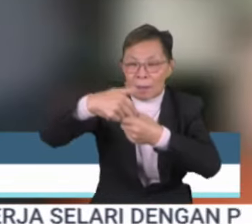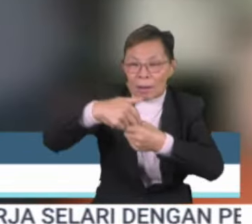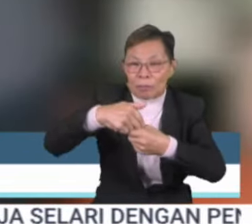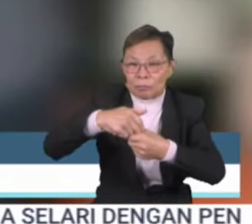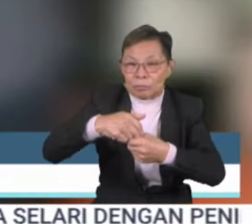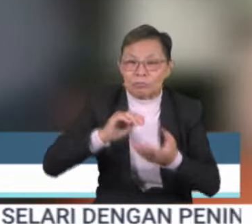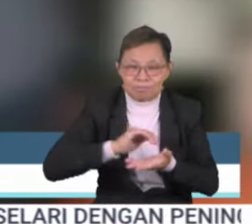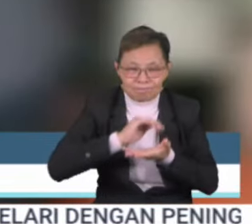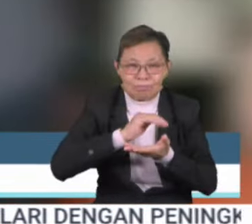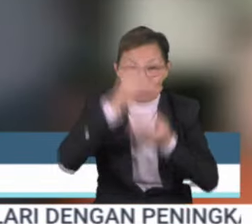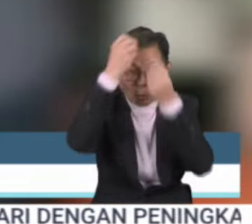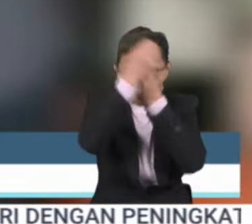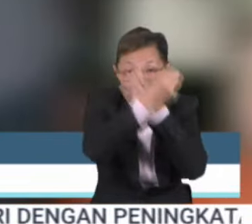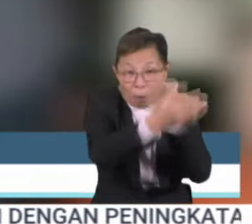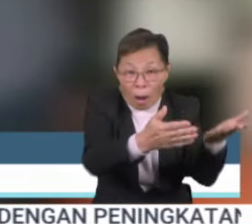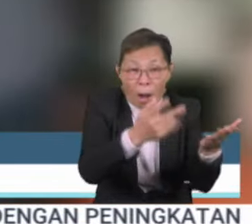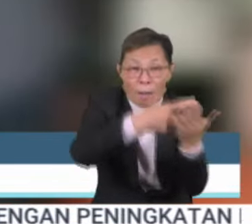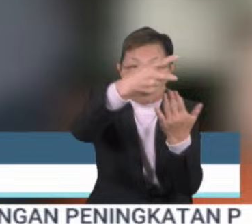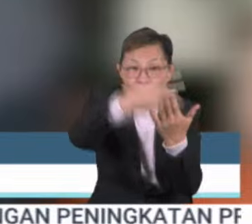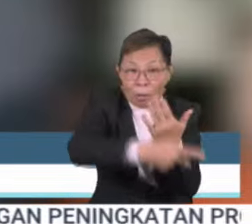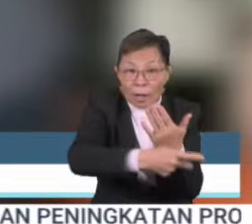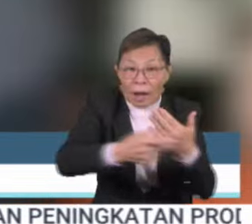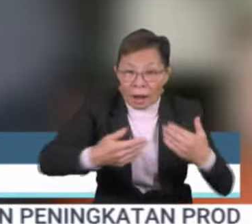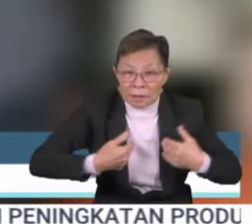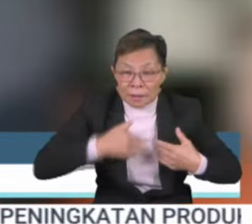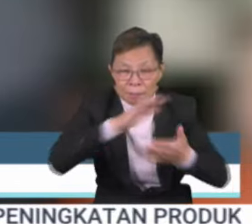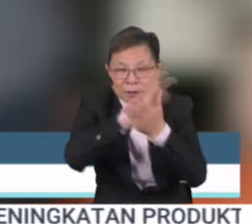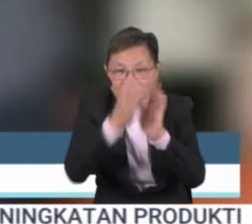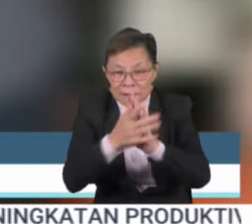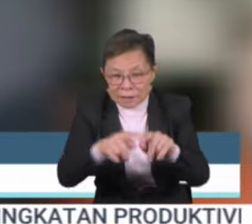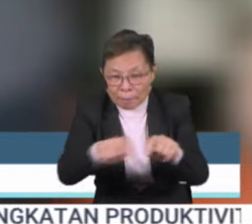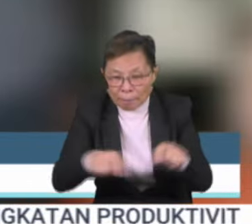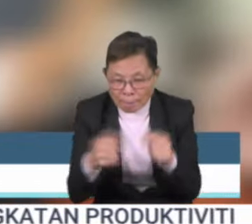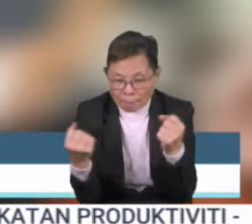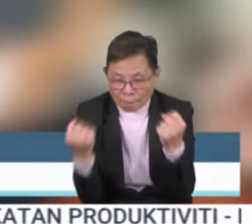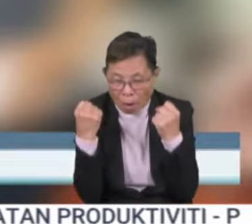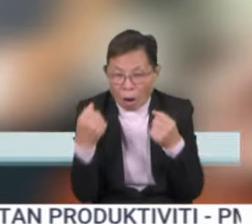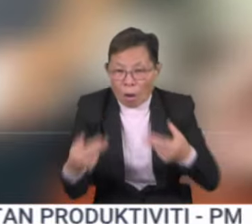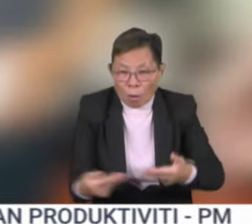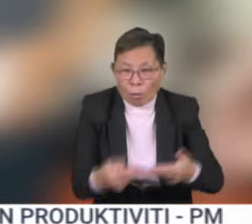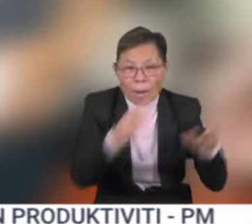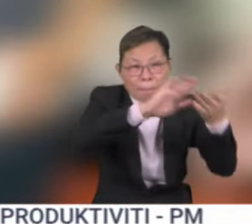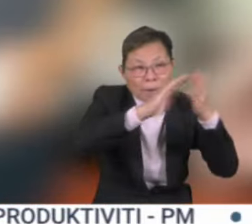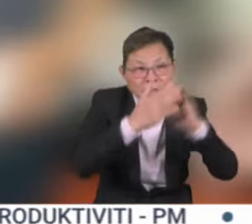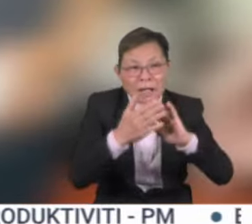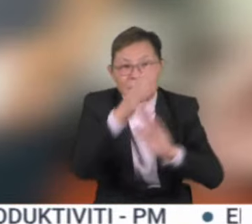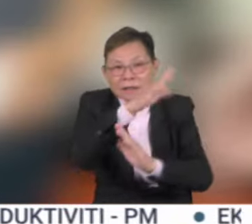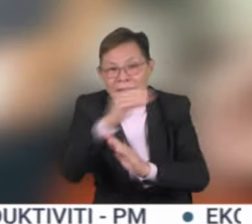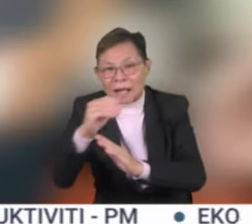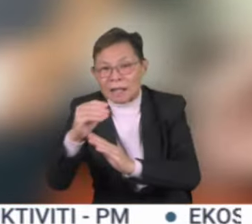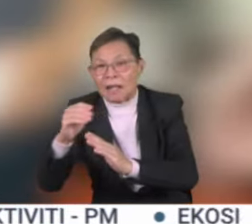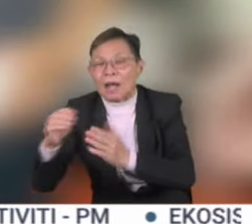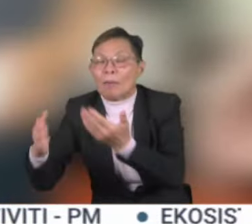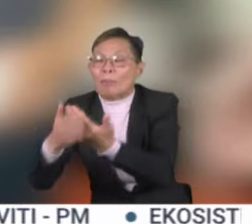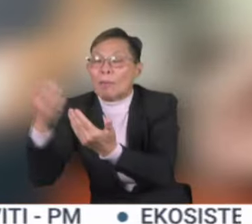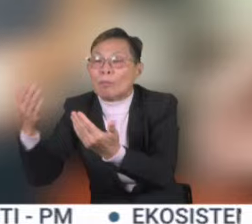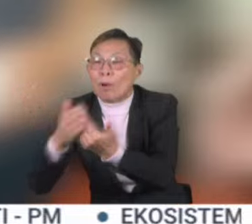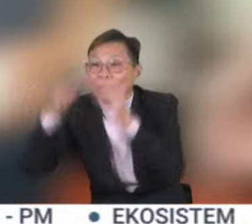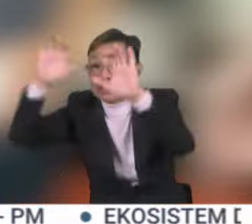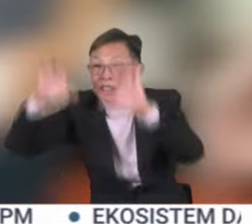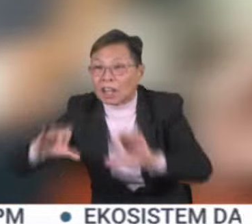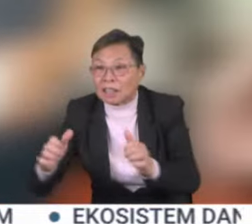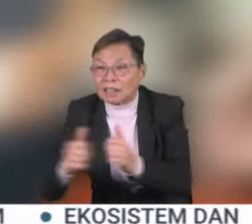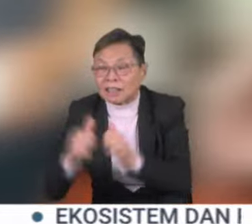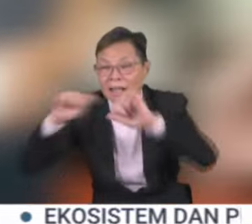dalam menyalurkan maklumat. Program itu turut menjadi platform memperkukuh hubungan masyarakat serta permulaan mudah cara